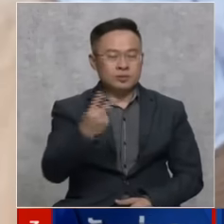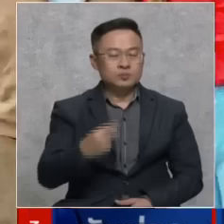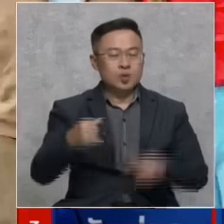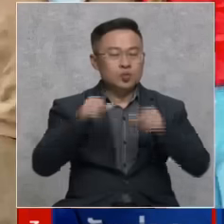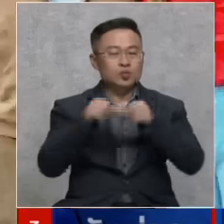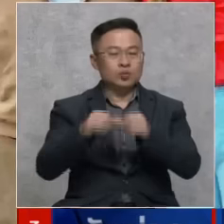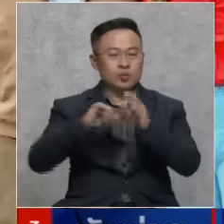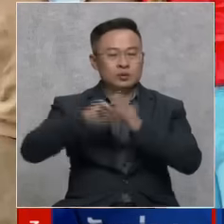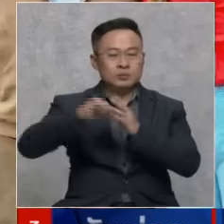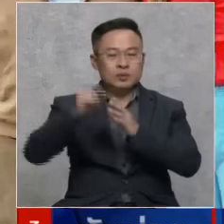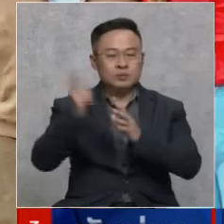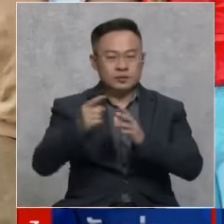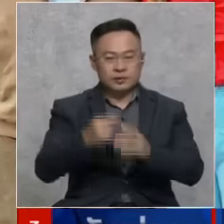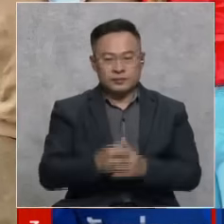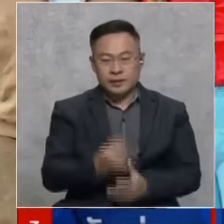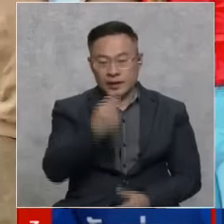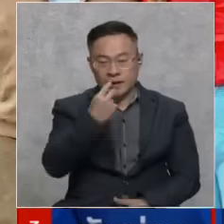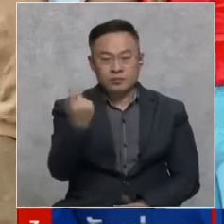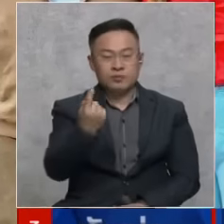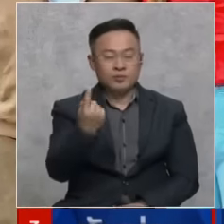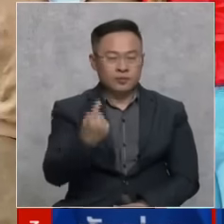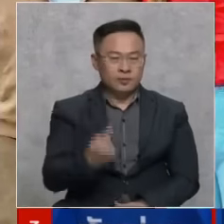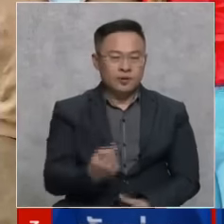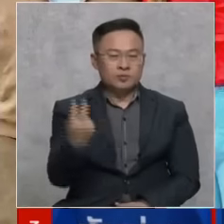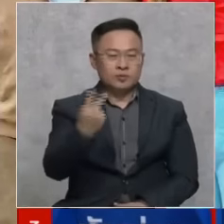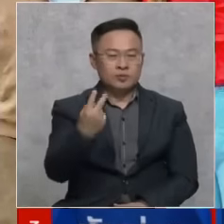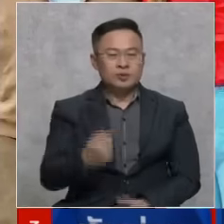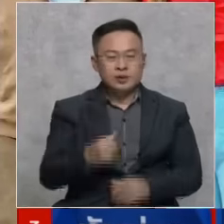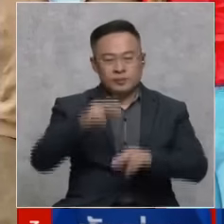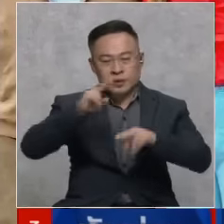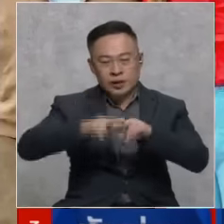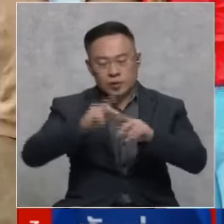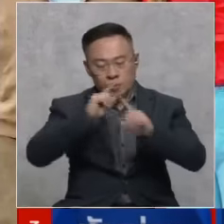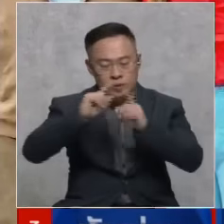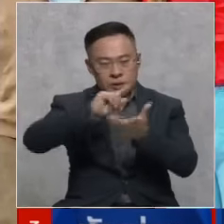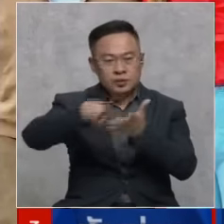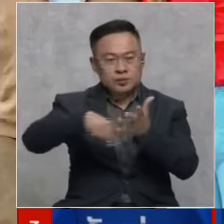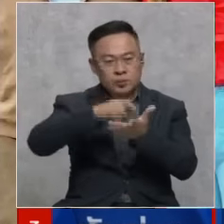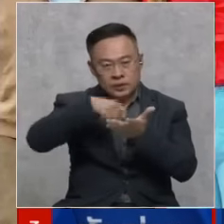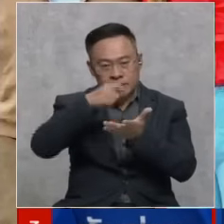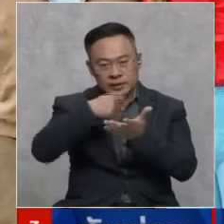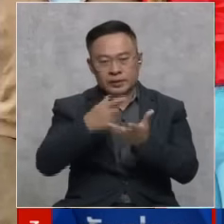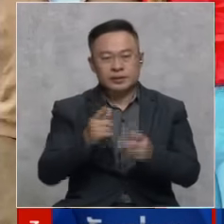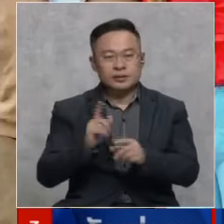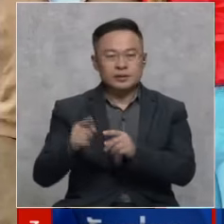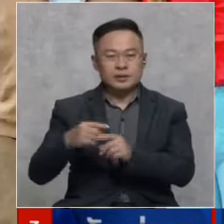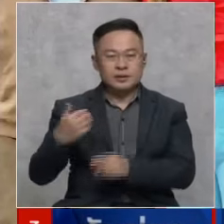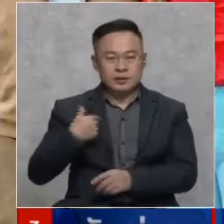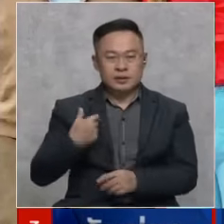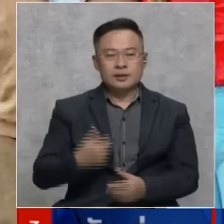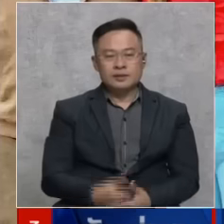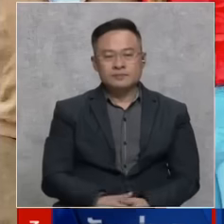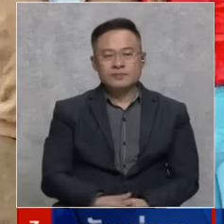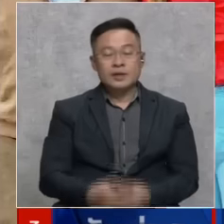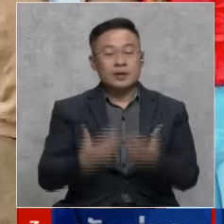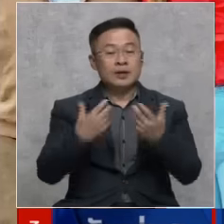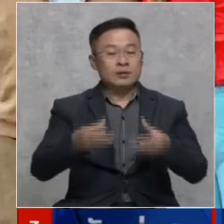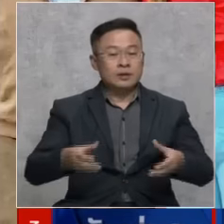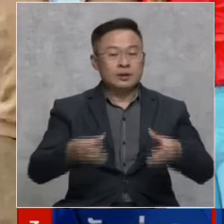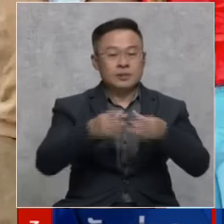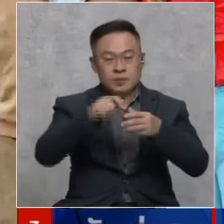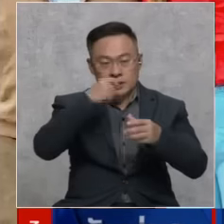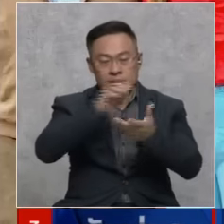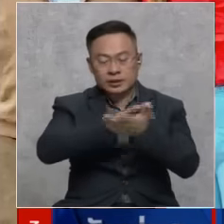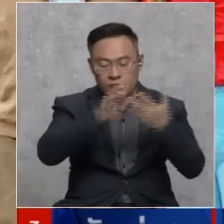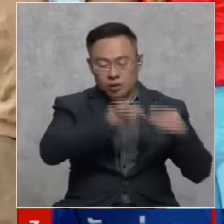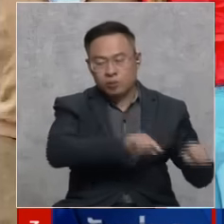ายกับเจ๊แดงซะหน่อยนะคะกินข้าวกันอยู่ประมาณ1ชั่วโมงเห็นบอกบรรยากาศชื่นมื่นมากเลยนะคะหลังจากนั้นคุณเศรษฐากับคณะก็เลยลง